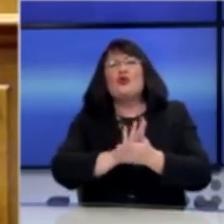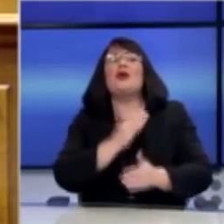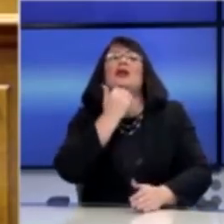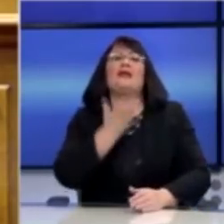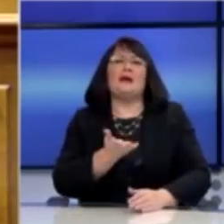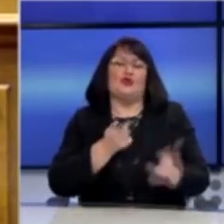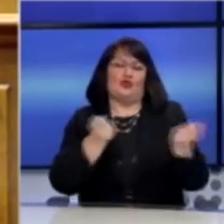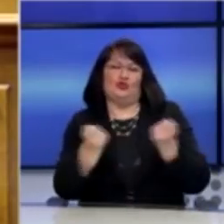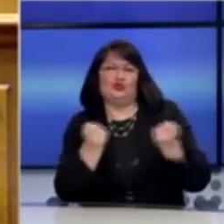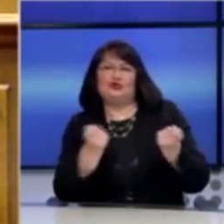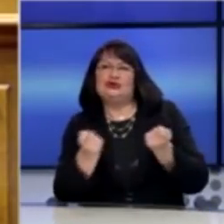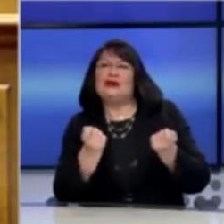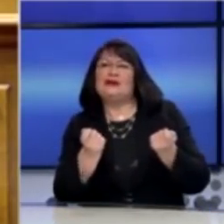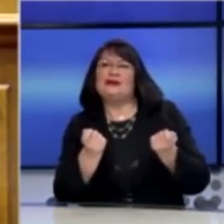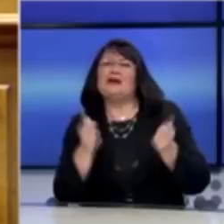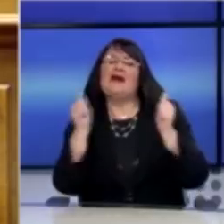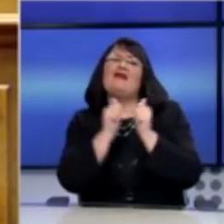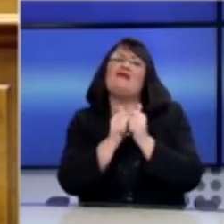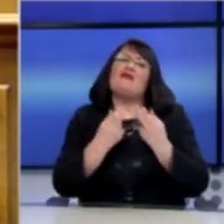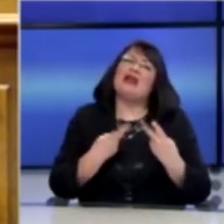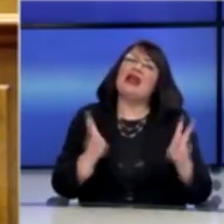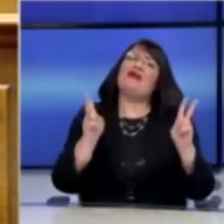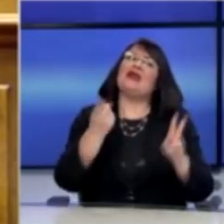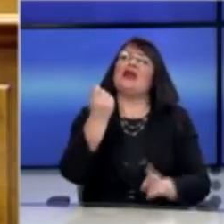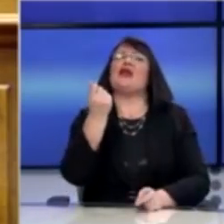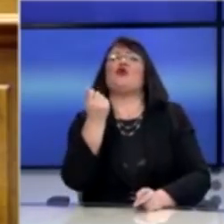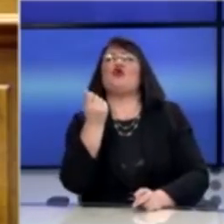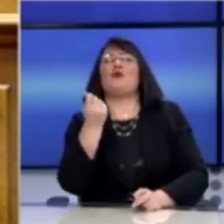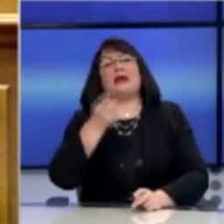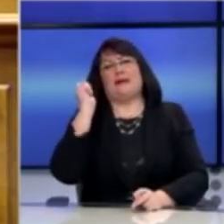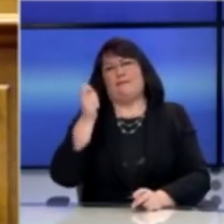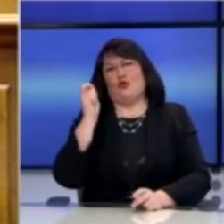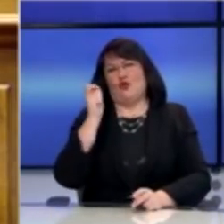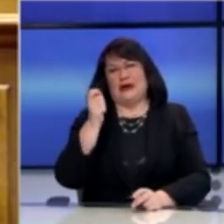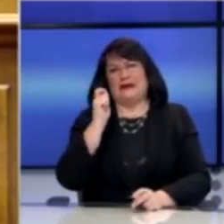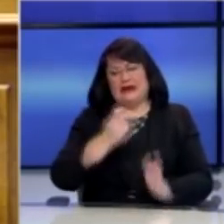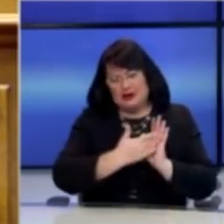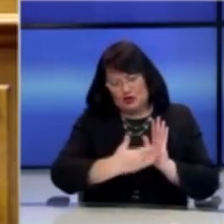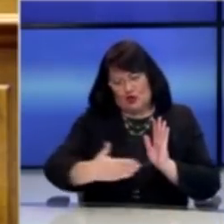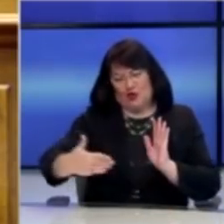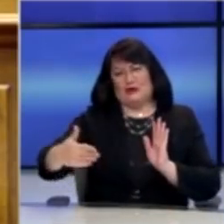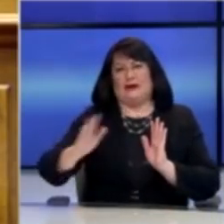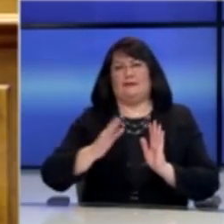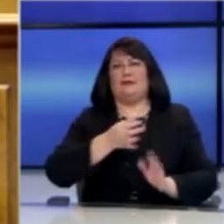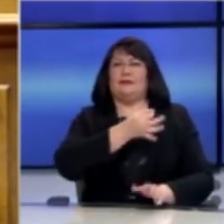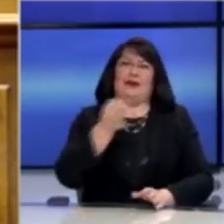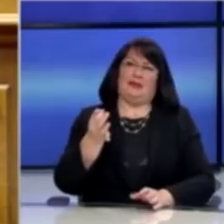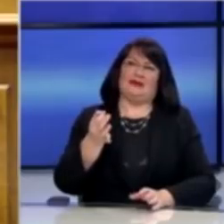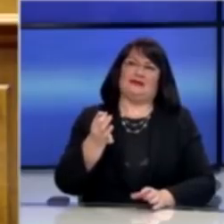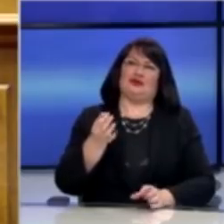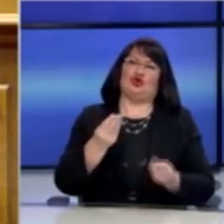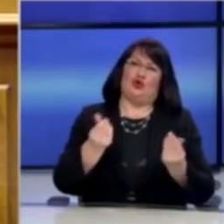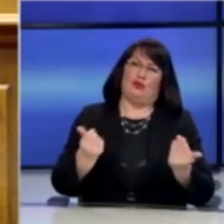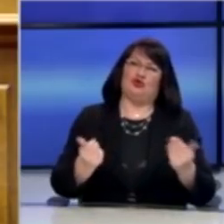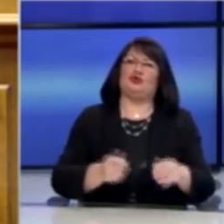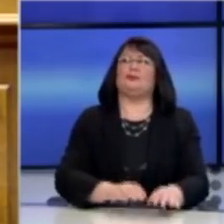διαχειριστεί την περιοριστική, φιλελεύθερη, όπως λέγατε, οικονομική πολιτική της περιόδου όπως ακριβώς έπρεπε.